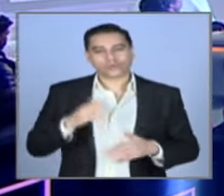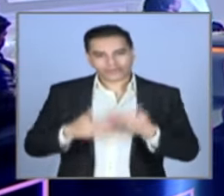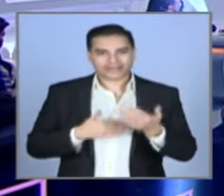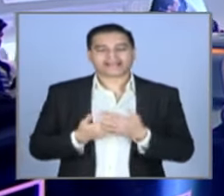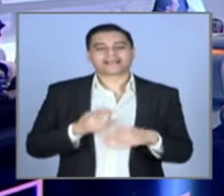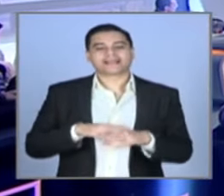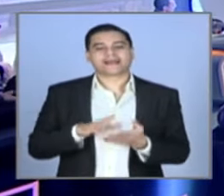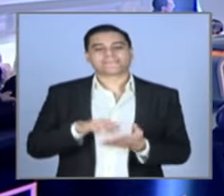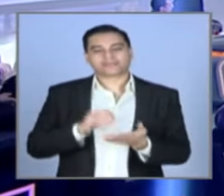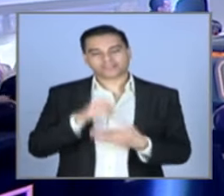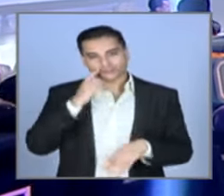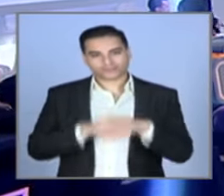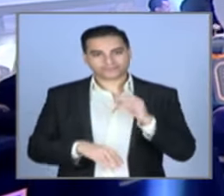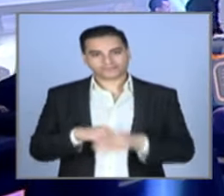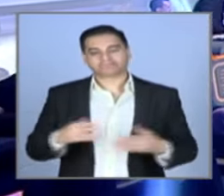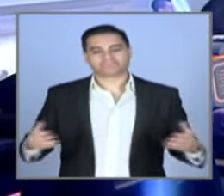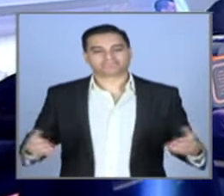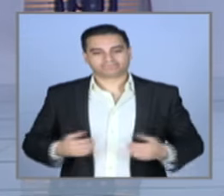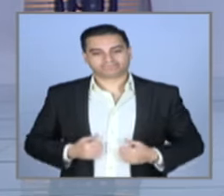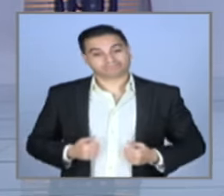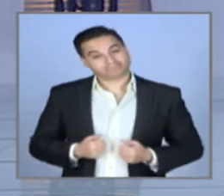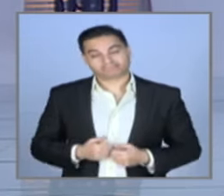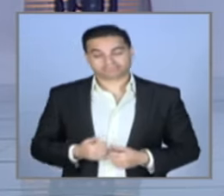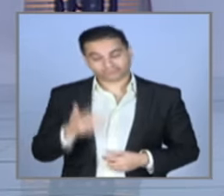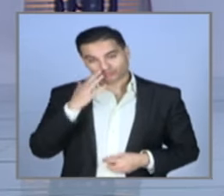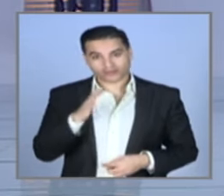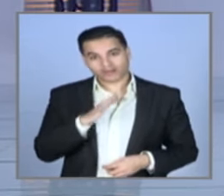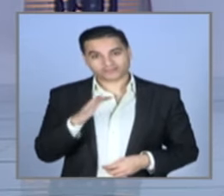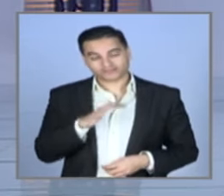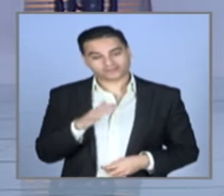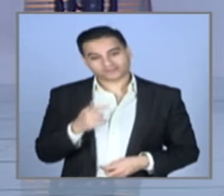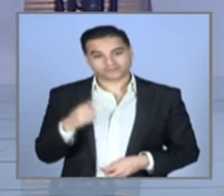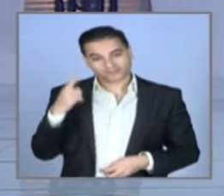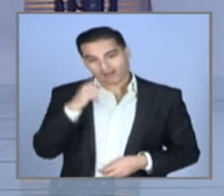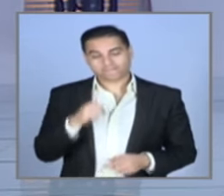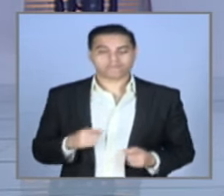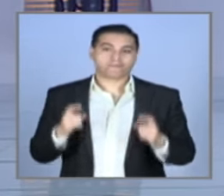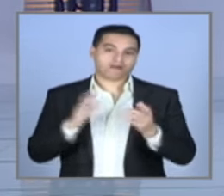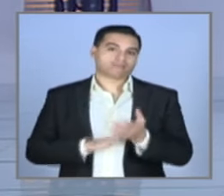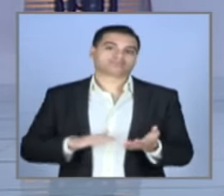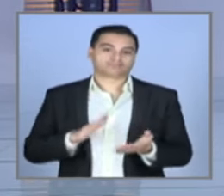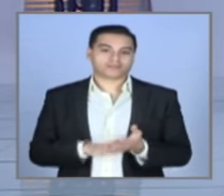ورجعنا لنقطة البداية. يا نهار أبيض على دي مباراة.